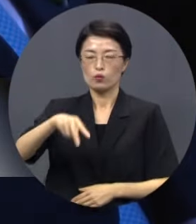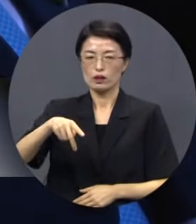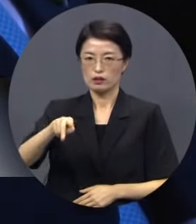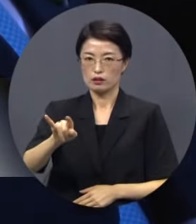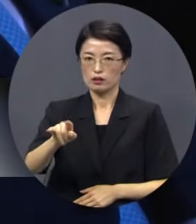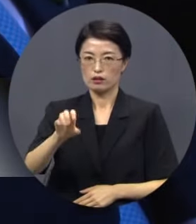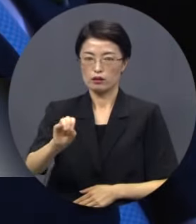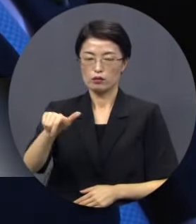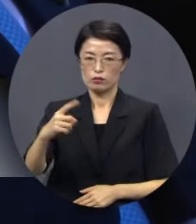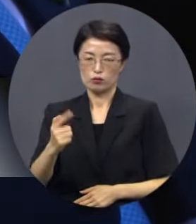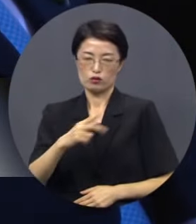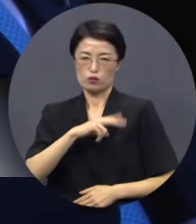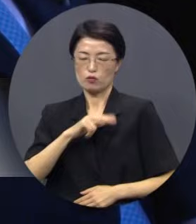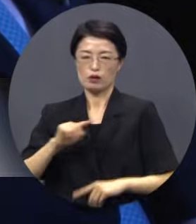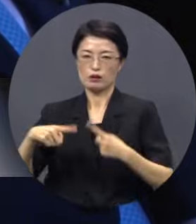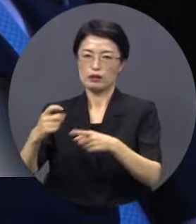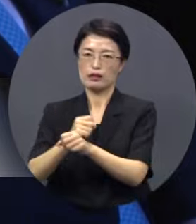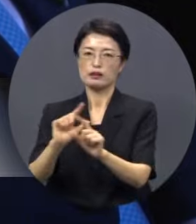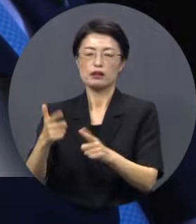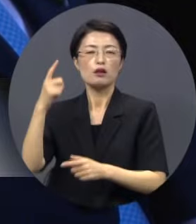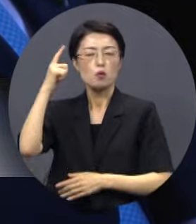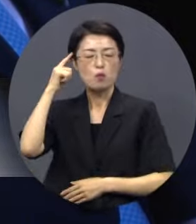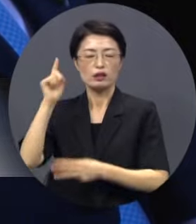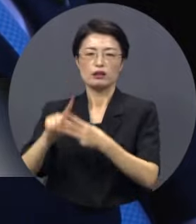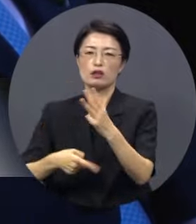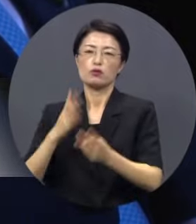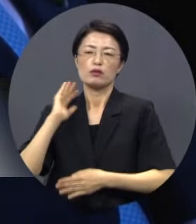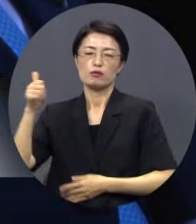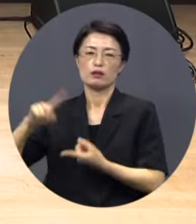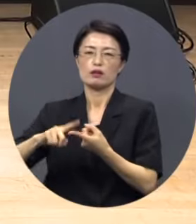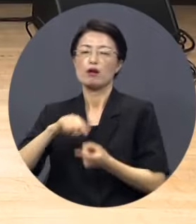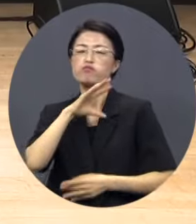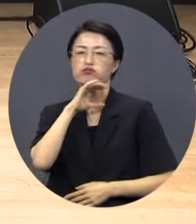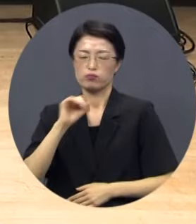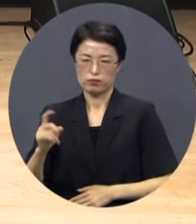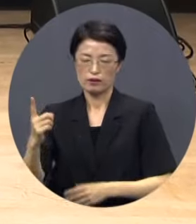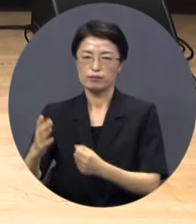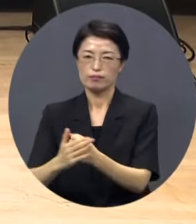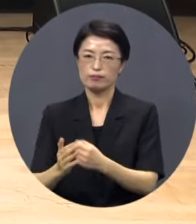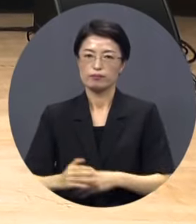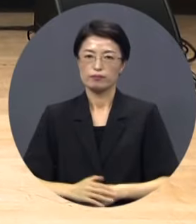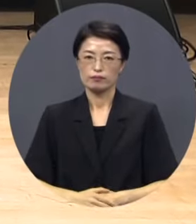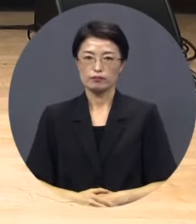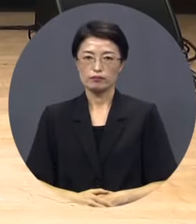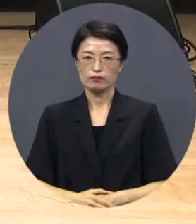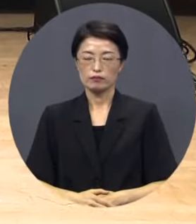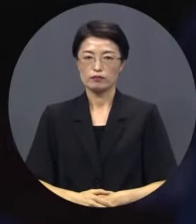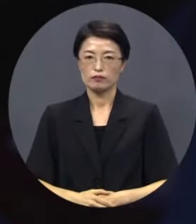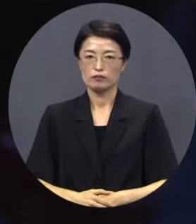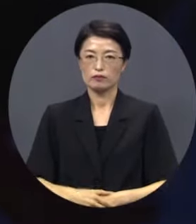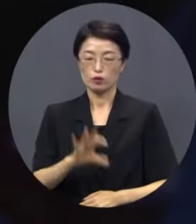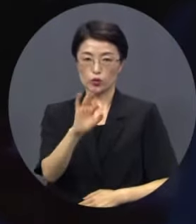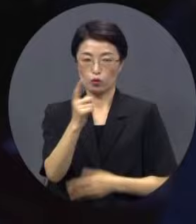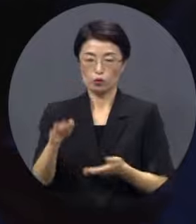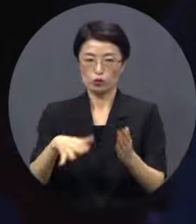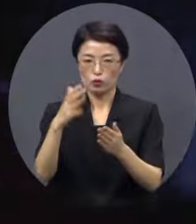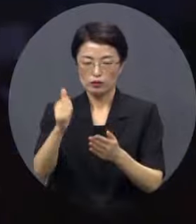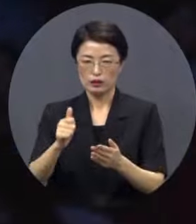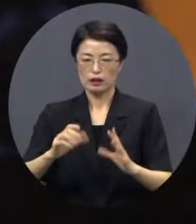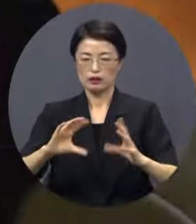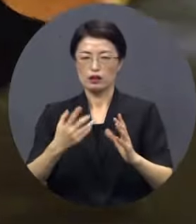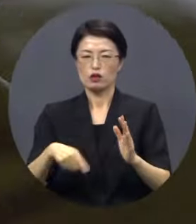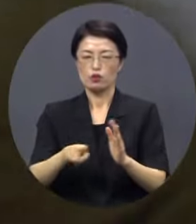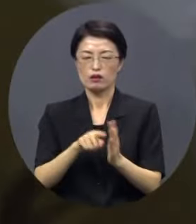국회의원은 윤석열 대통령에 대한 항의 차원에서 불참했습니다. 오영훈 도지사는 조국을 위해 모든 것을